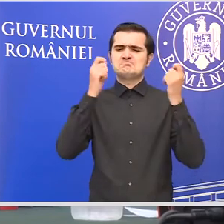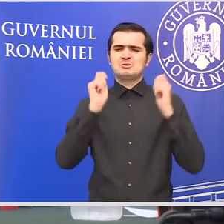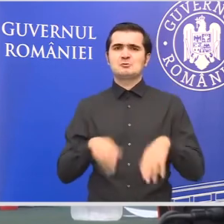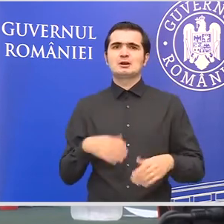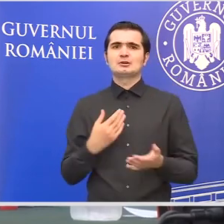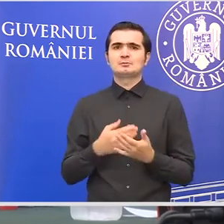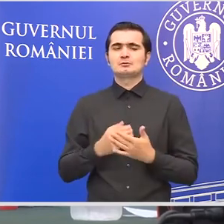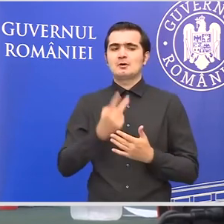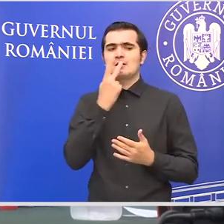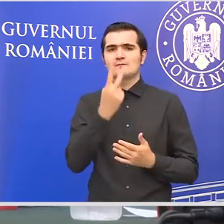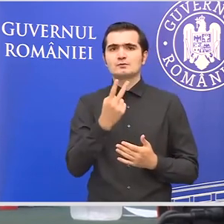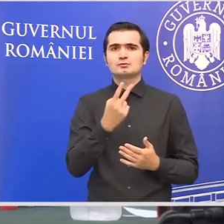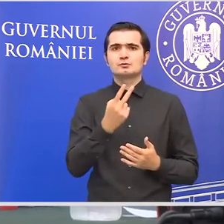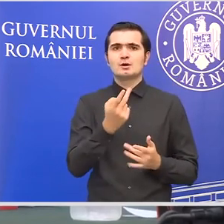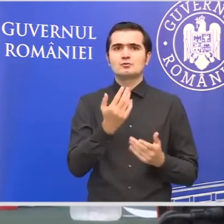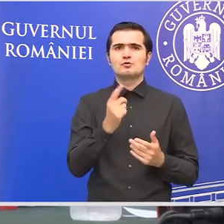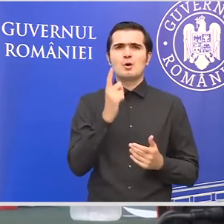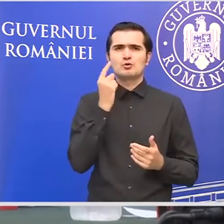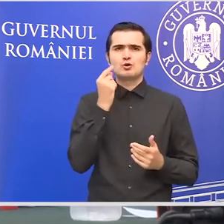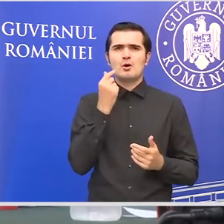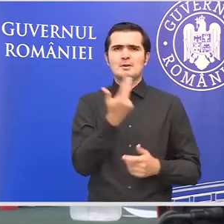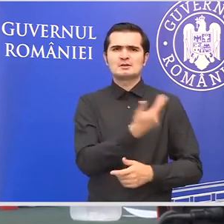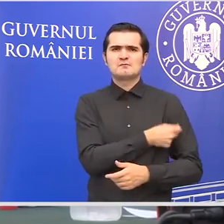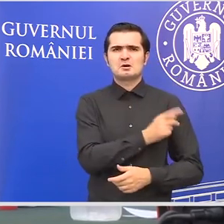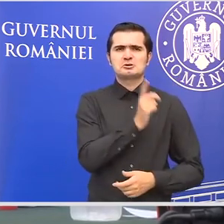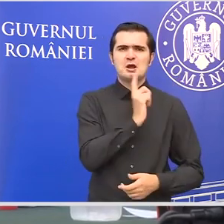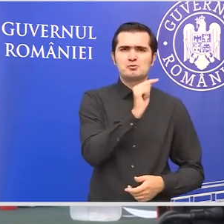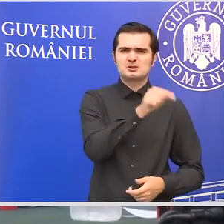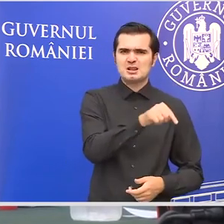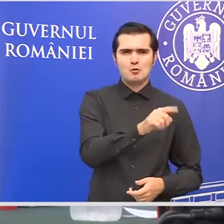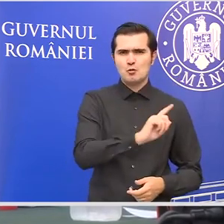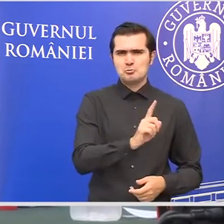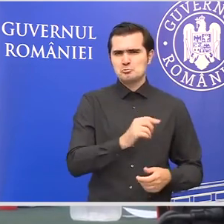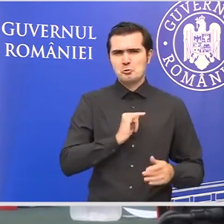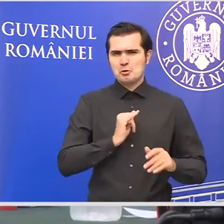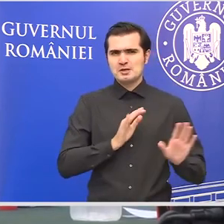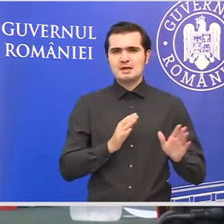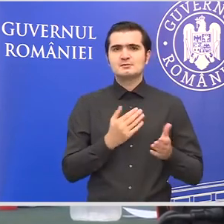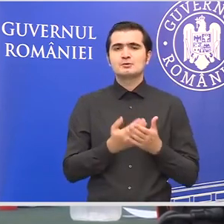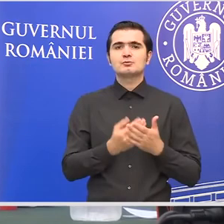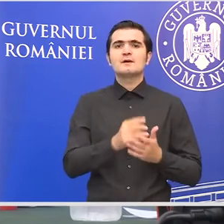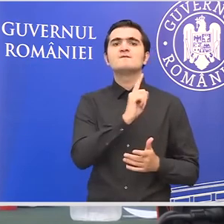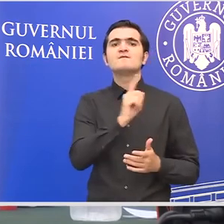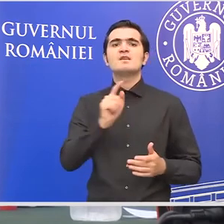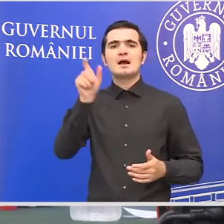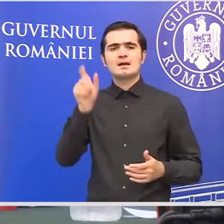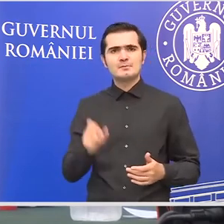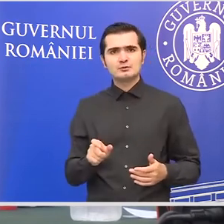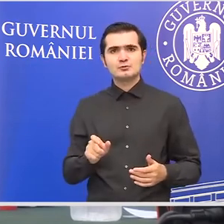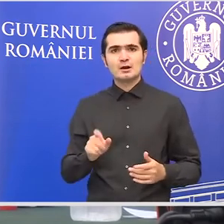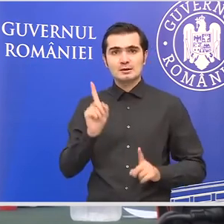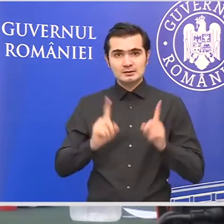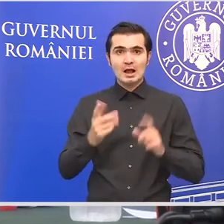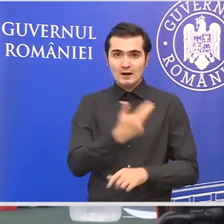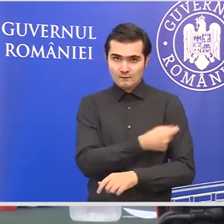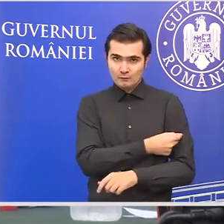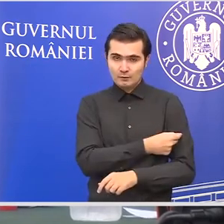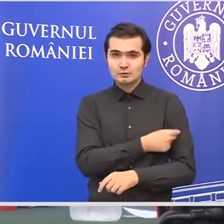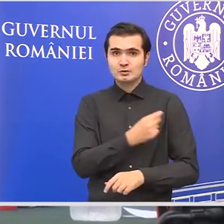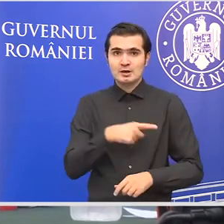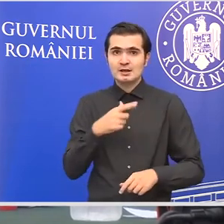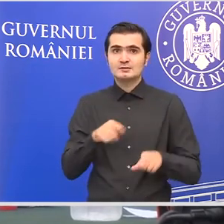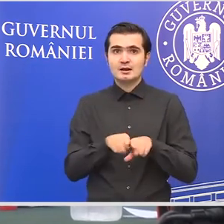cadrul unei acțiuni de acest gen este mic. Pentru noi, fiecare persoană vaccinată este un câștig.